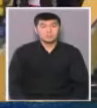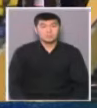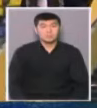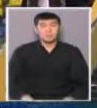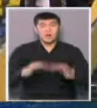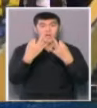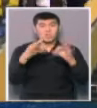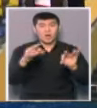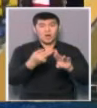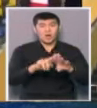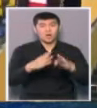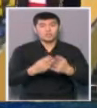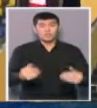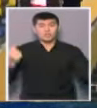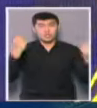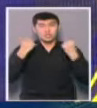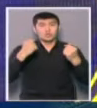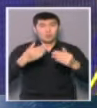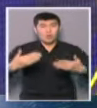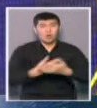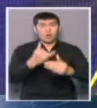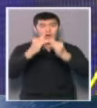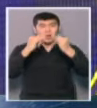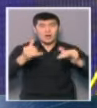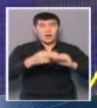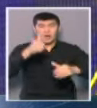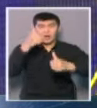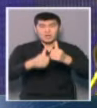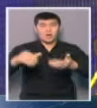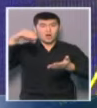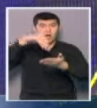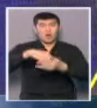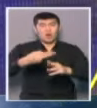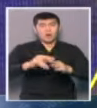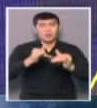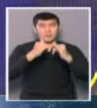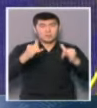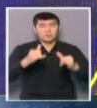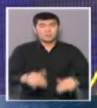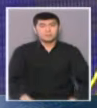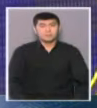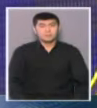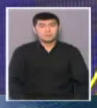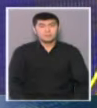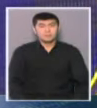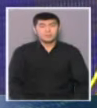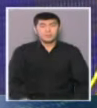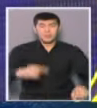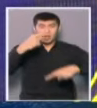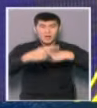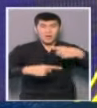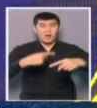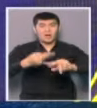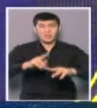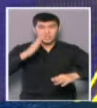Тәуелсіздігіміздің арқасында ұлттық спорт түрлері де жанданды. Оған әрқайсыңыз өлшеусіз үлес қосудасыздар. Ғасырлар бойы